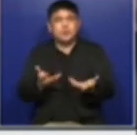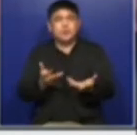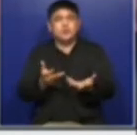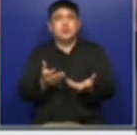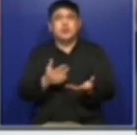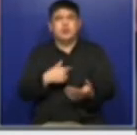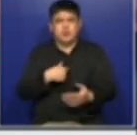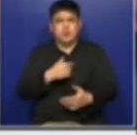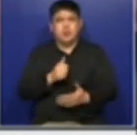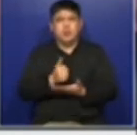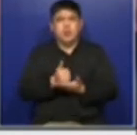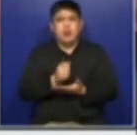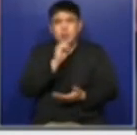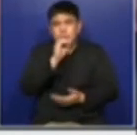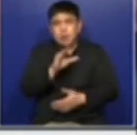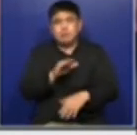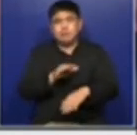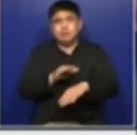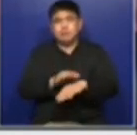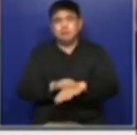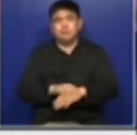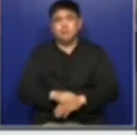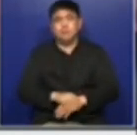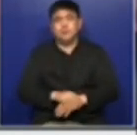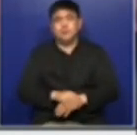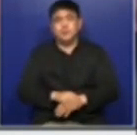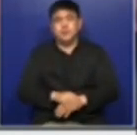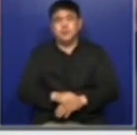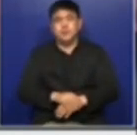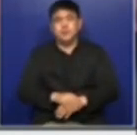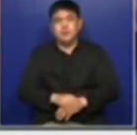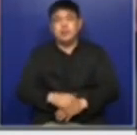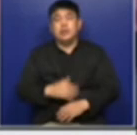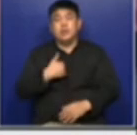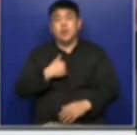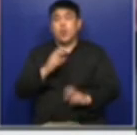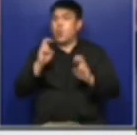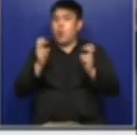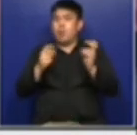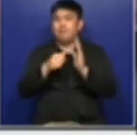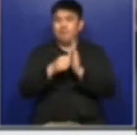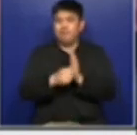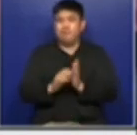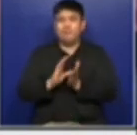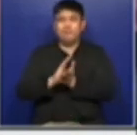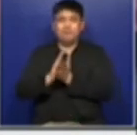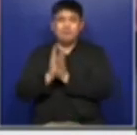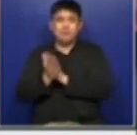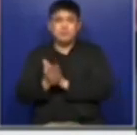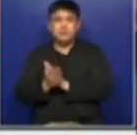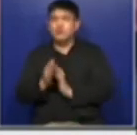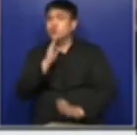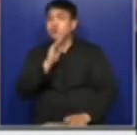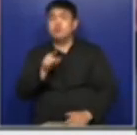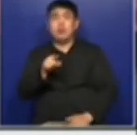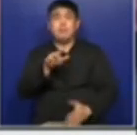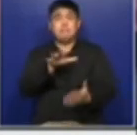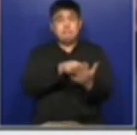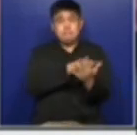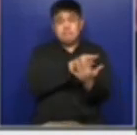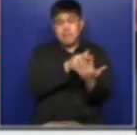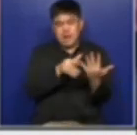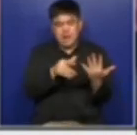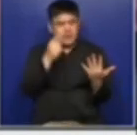ก็นำเรียนว่าโดยสรุปแล้วนะครับเรื่องการปฏิรูปต่างๆเนี่ยถ้าท่านมีแผนในการที่จะ